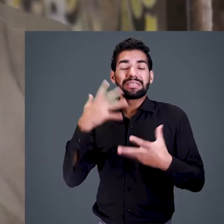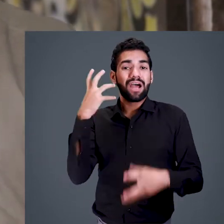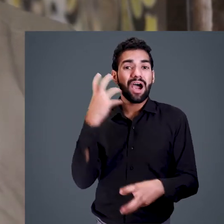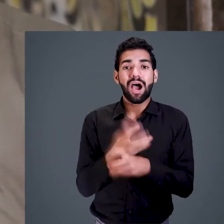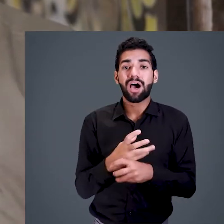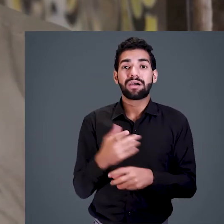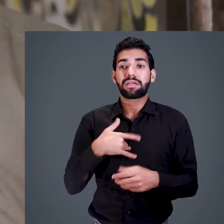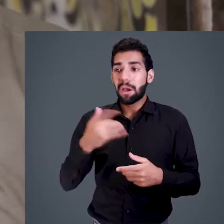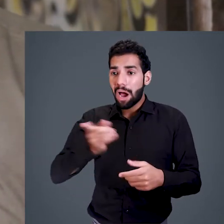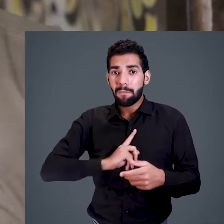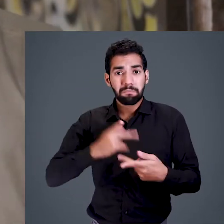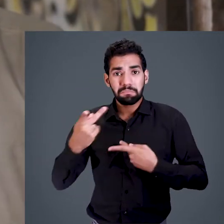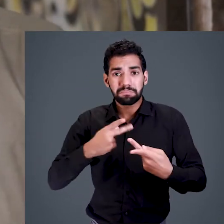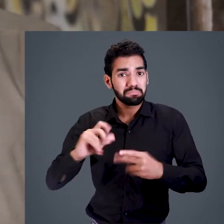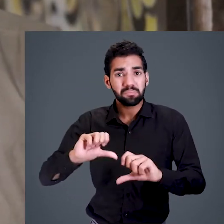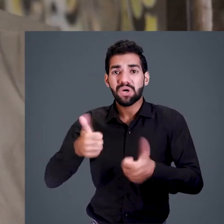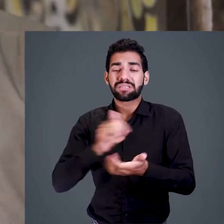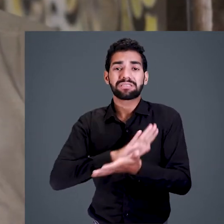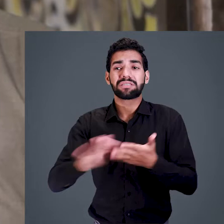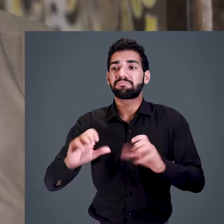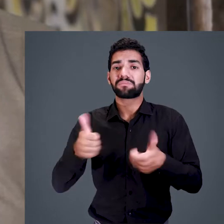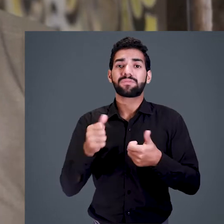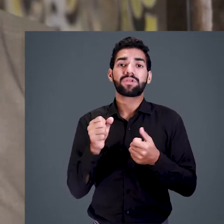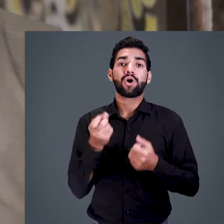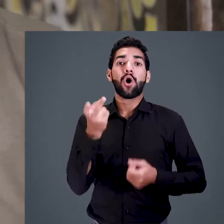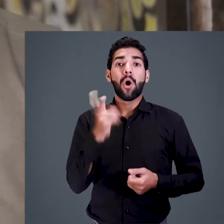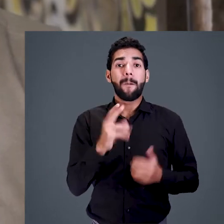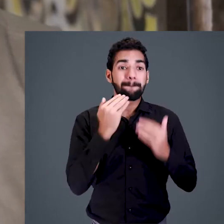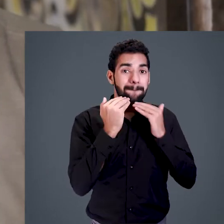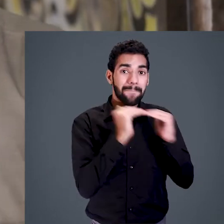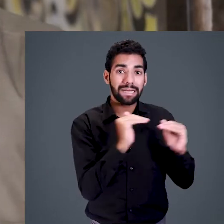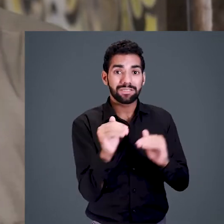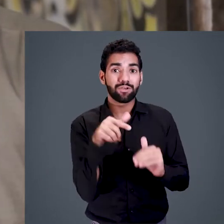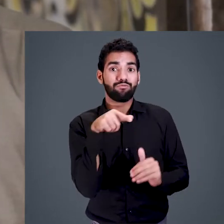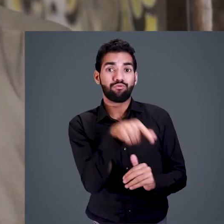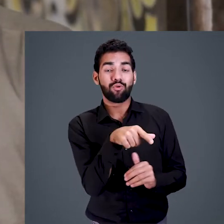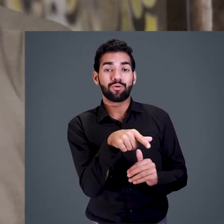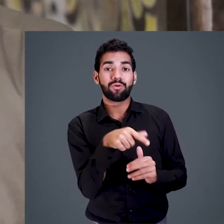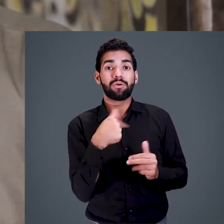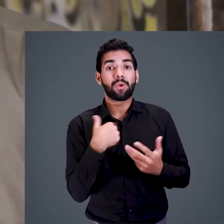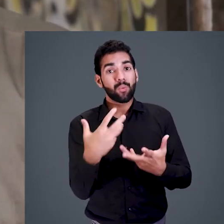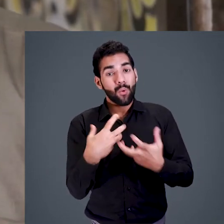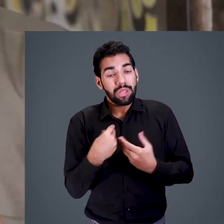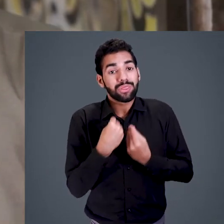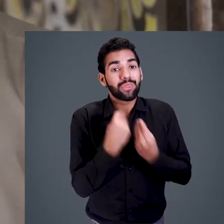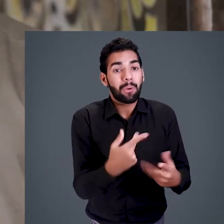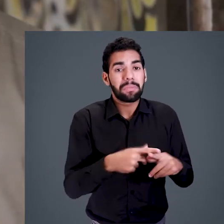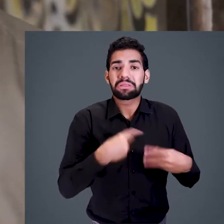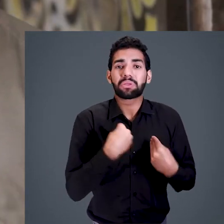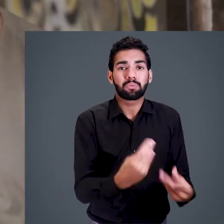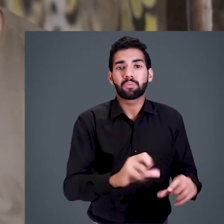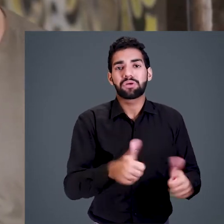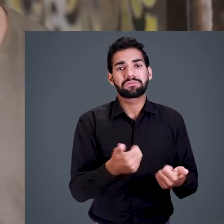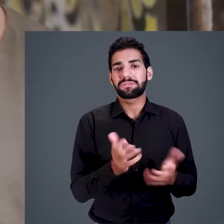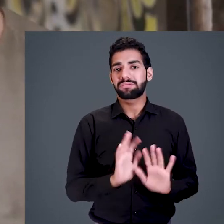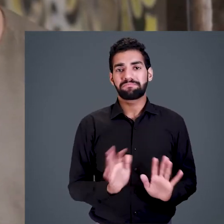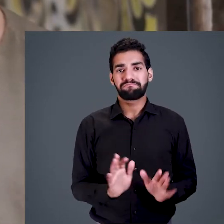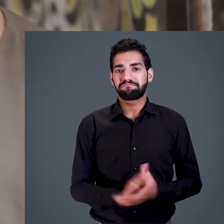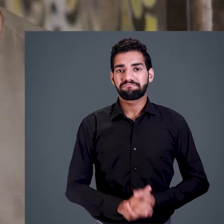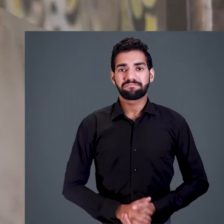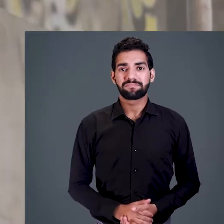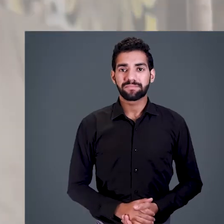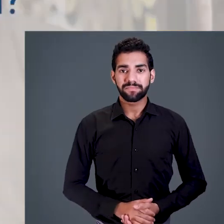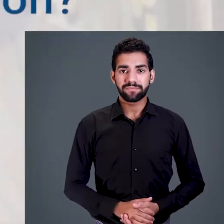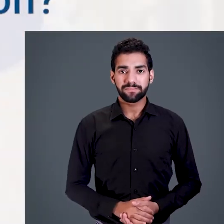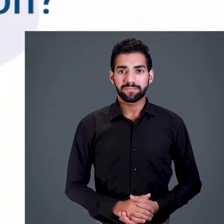اپنا کاروبار صحیح طریقے سے کر سکتا ہوں مہنگائی کی وجہ سے، اور نہ بچوں کو میں وہ سہولتیں جو دینا چاہتا ہوں نہیں دے